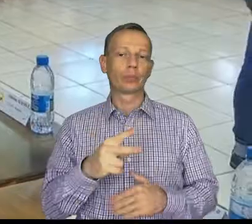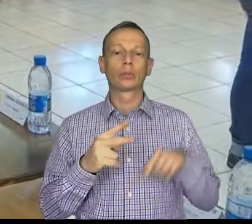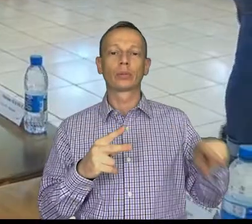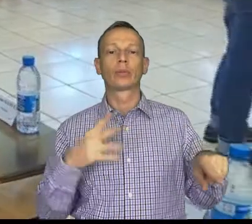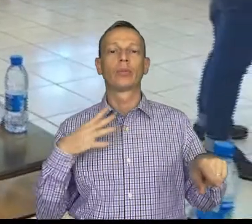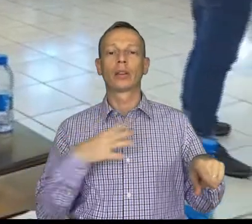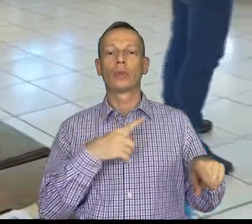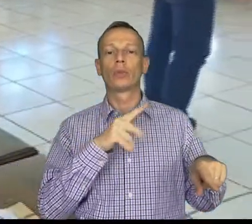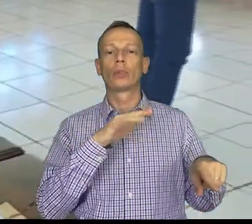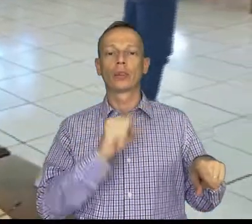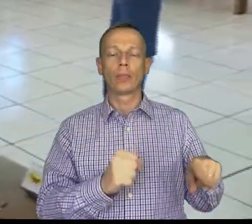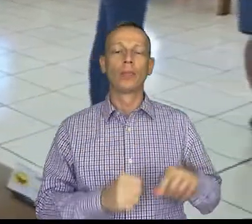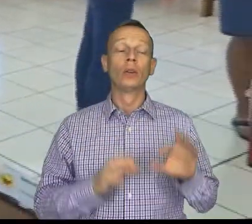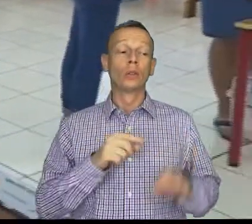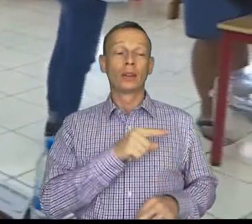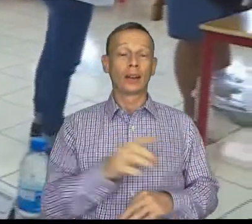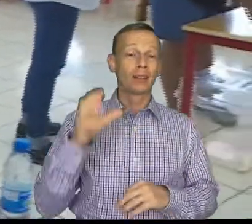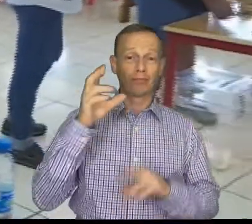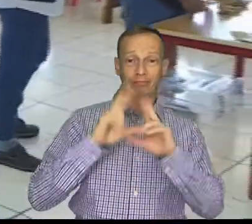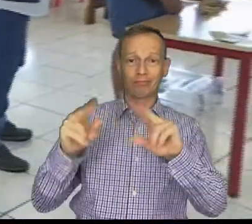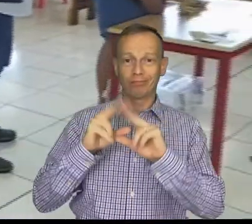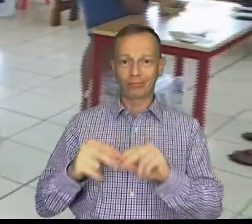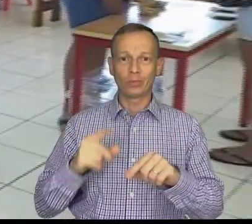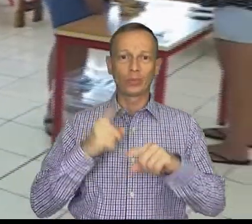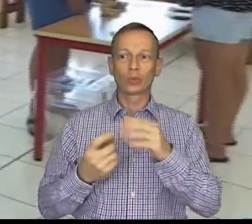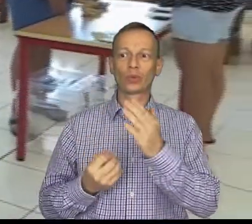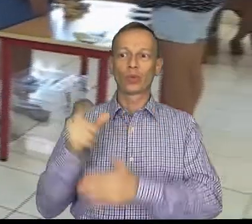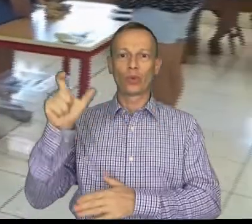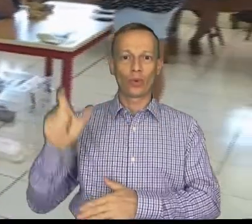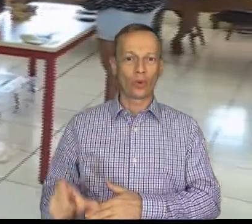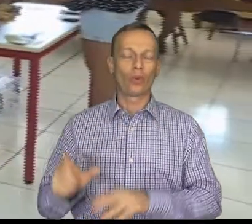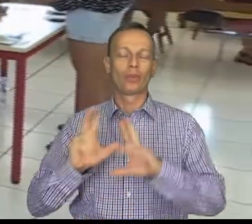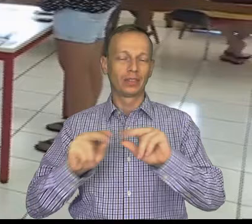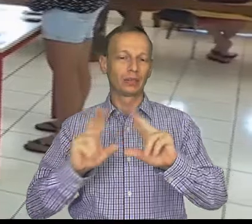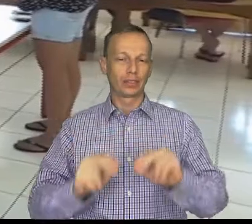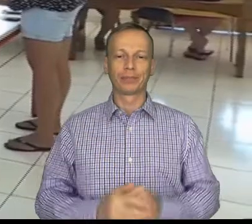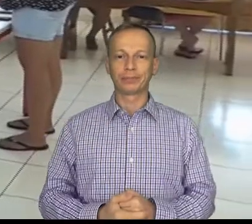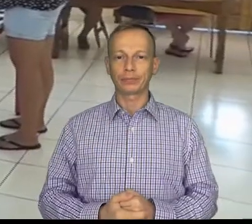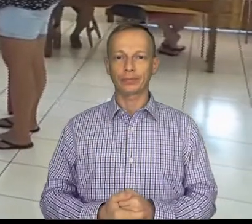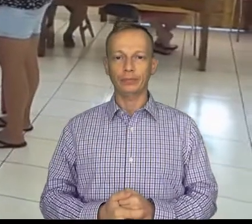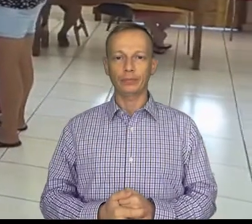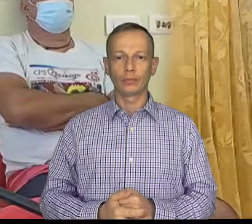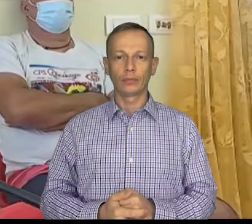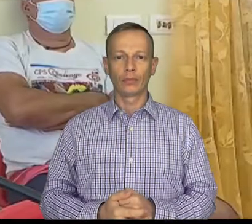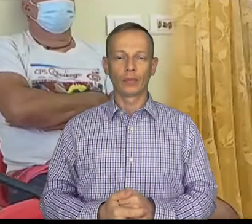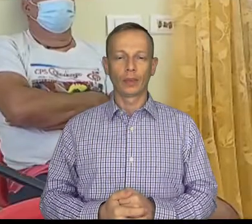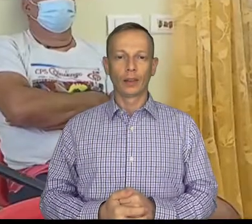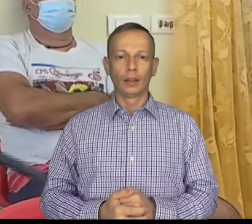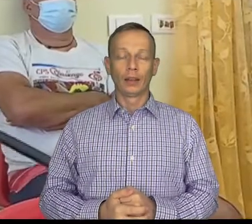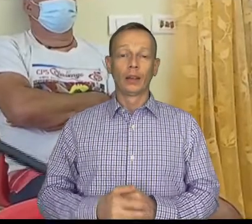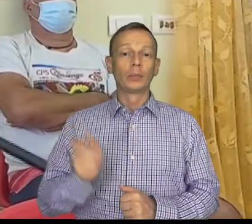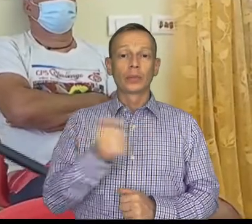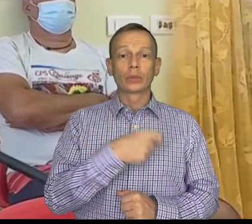Béatrice donc. On écoute Béatrice Lucas, suivie du nouvel élu au micro de Jacques Damour. Derrière, il faut servir quand même